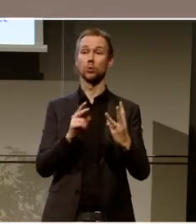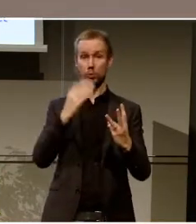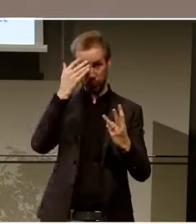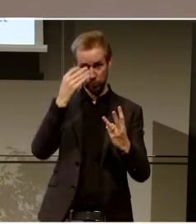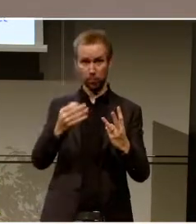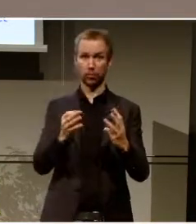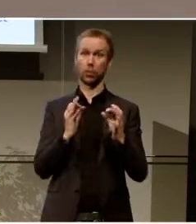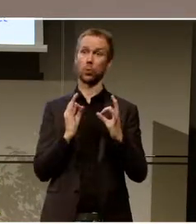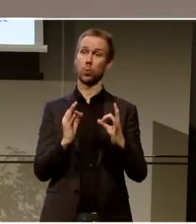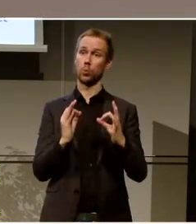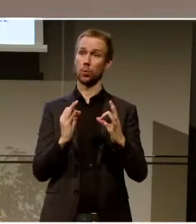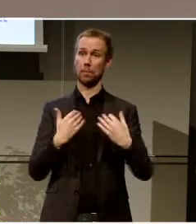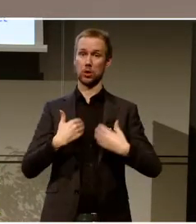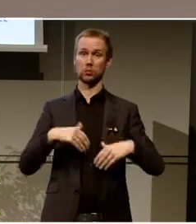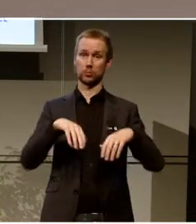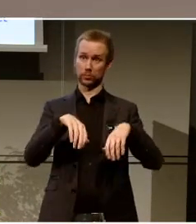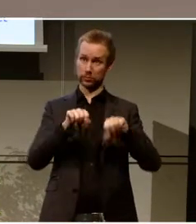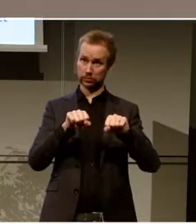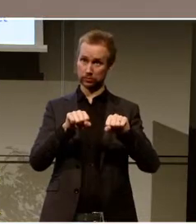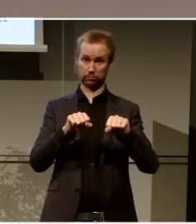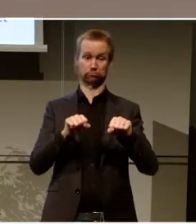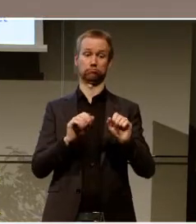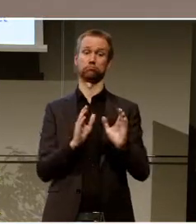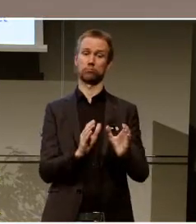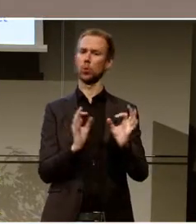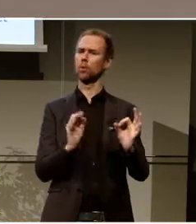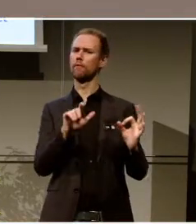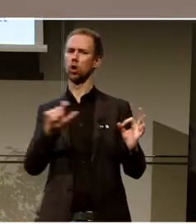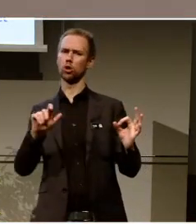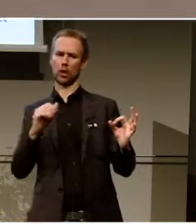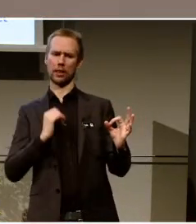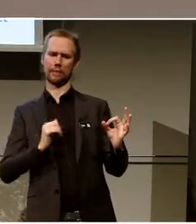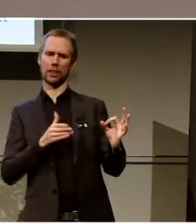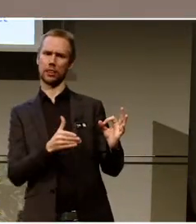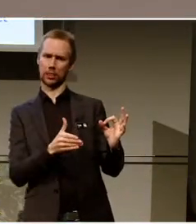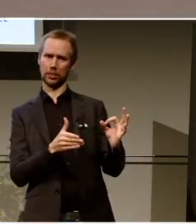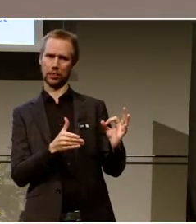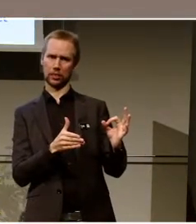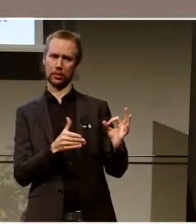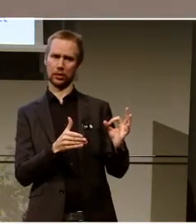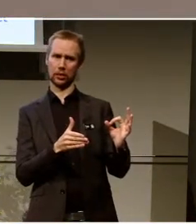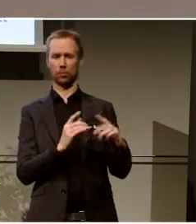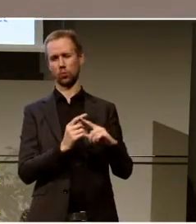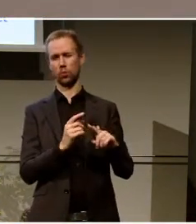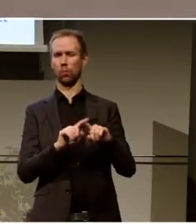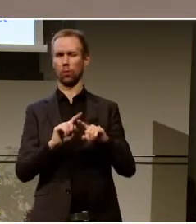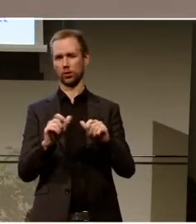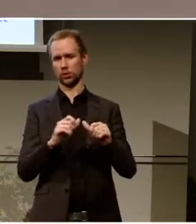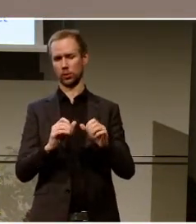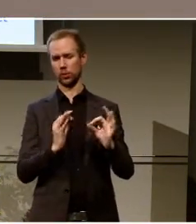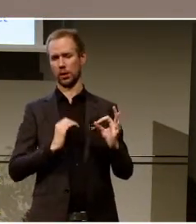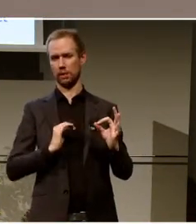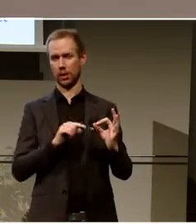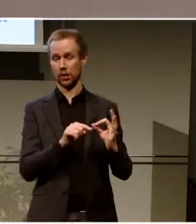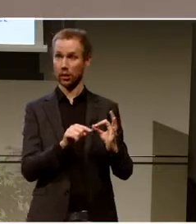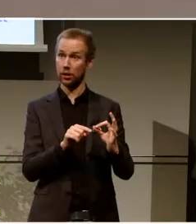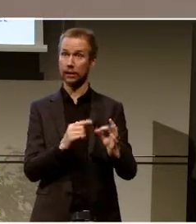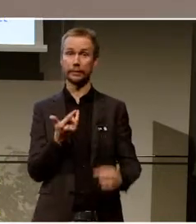hur personuppgifter hanteras av företag och olika organisationer. Och det kan då vara sådana saker